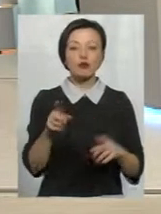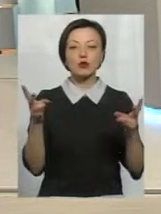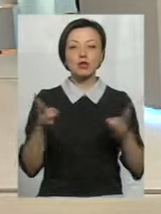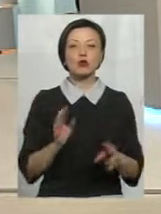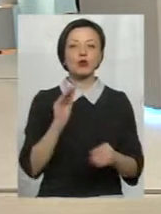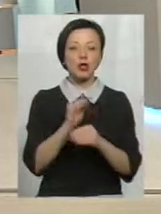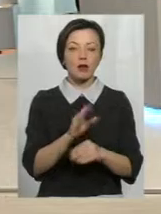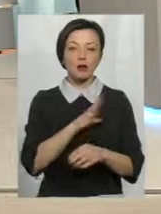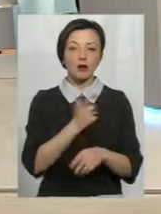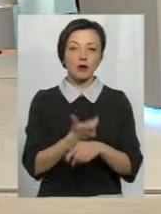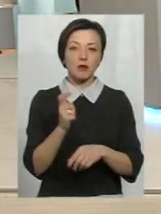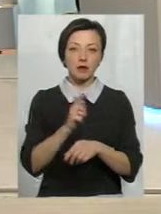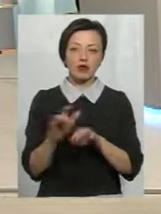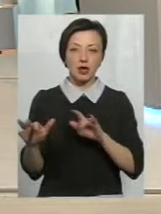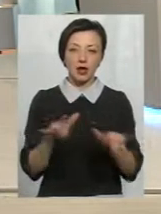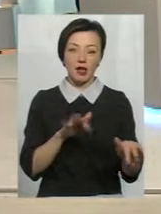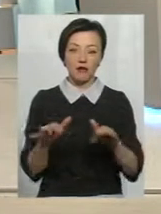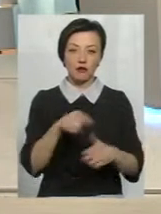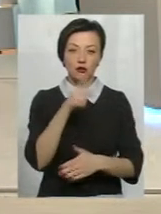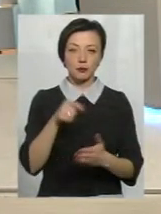додати, щоб він був більш дієвішим?